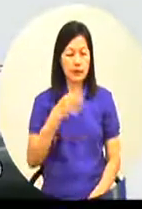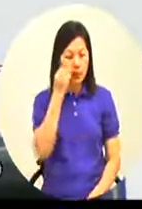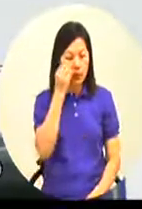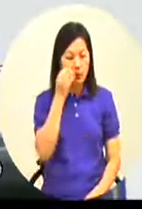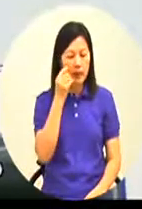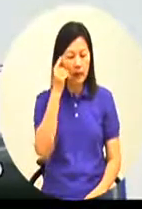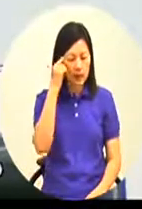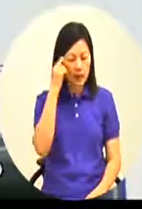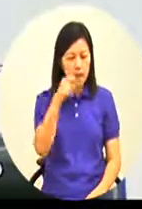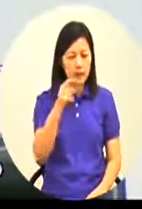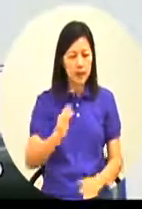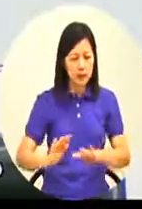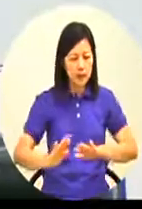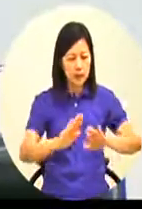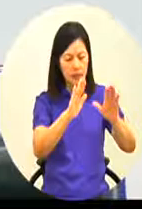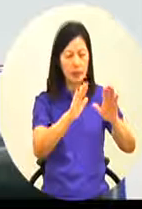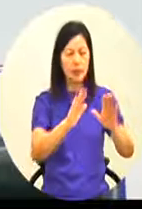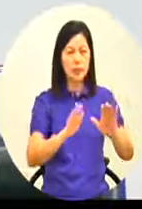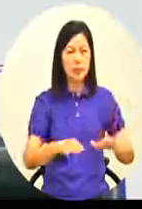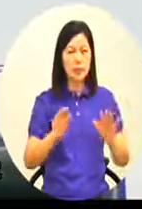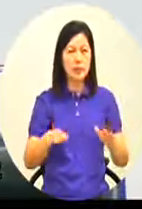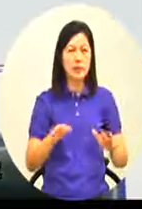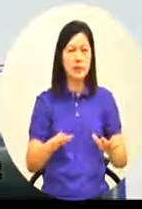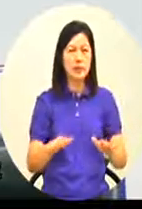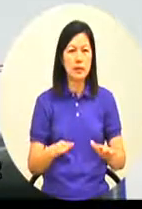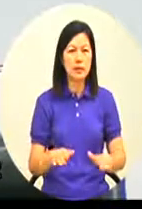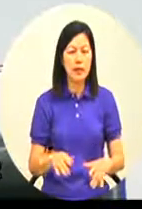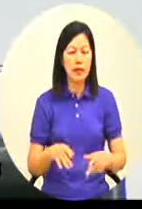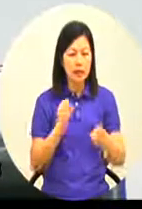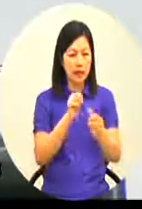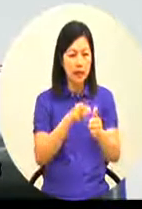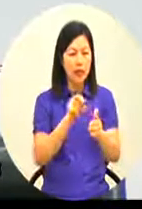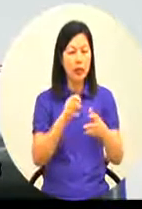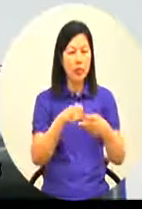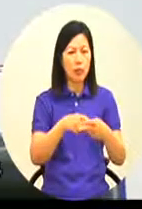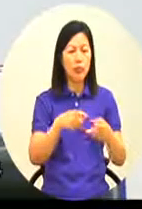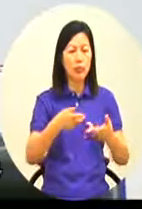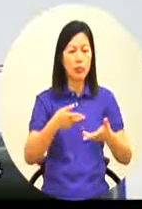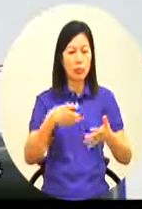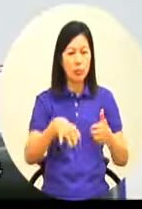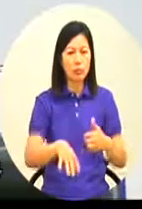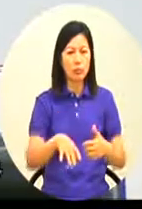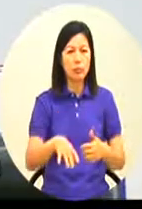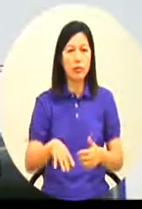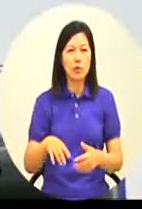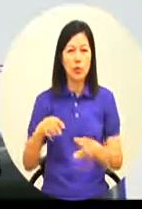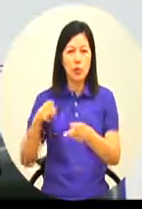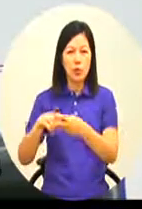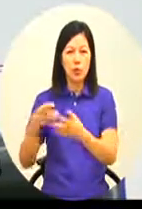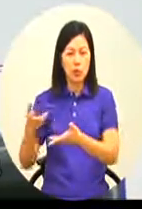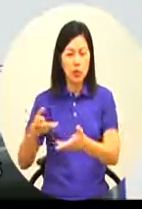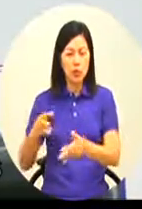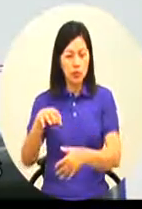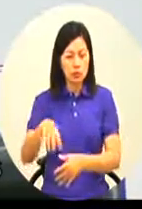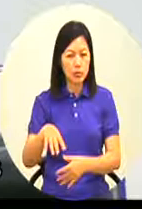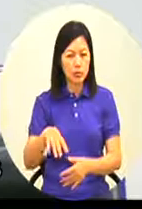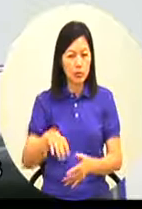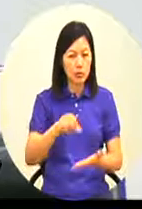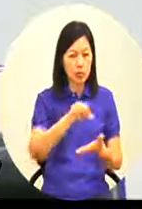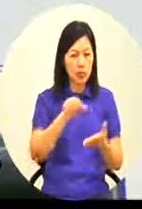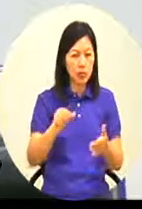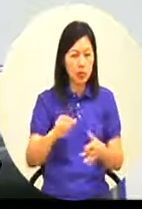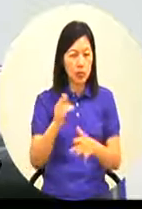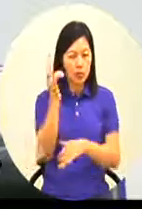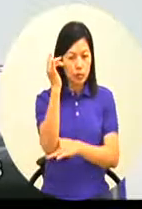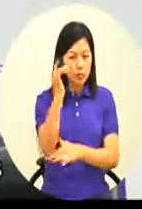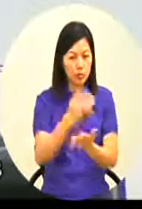步到目前公务部门包含养工处还有我们公务局这边，我们对这些树种其实我们有很多的